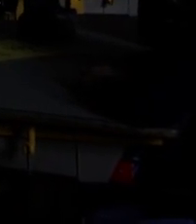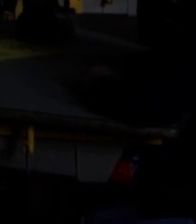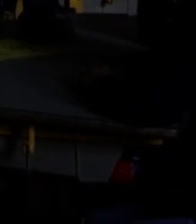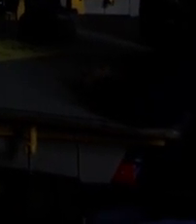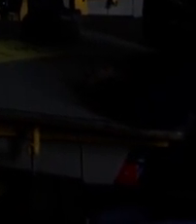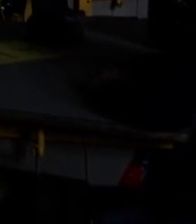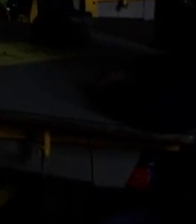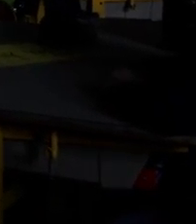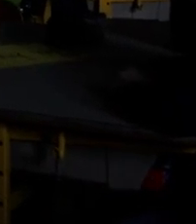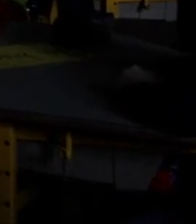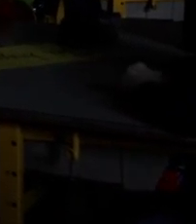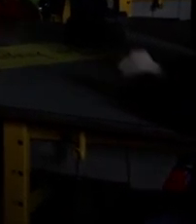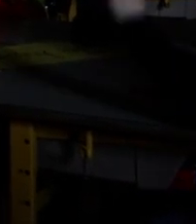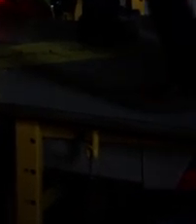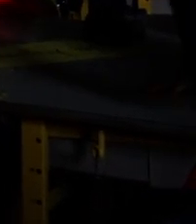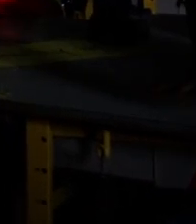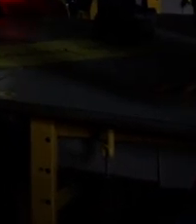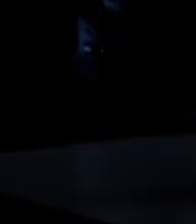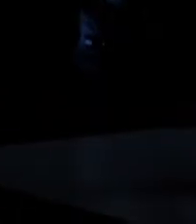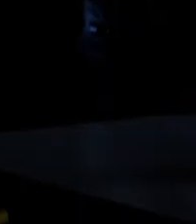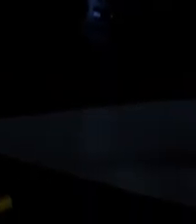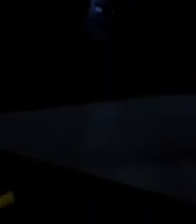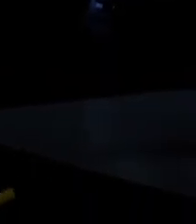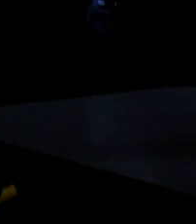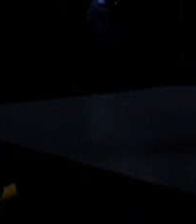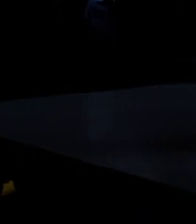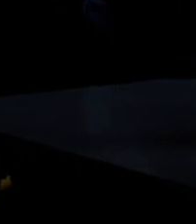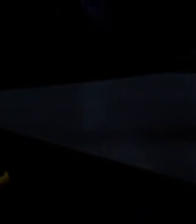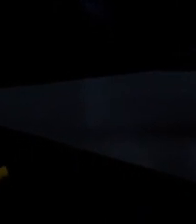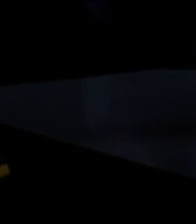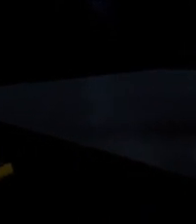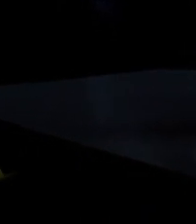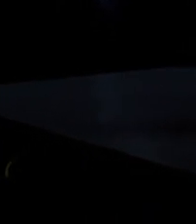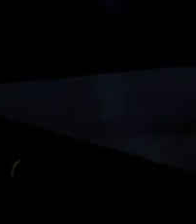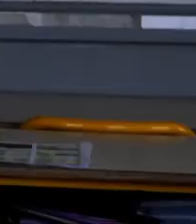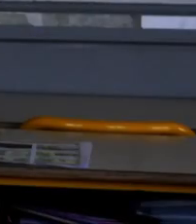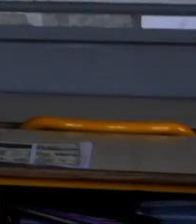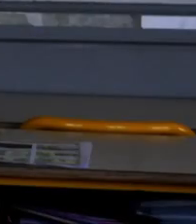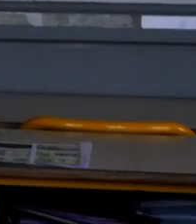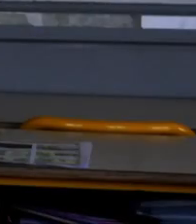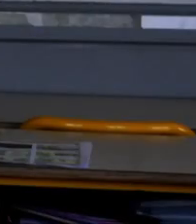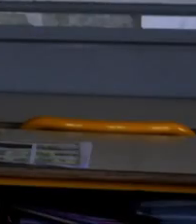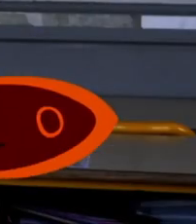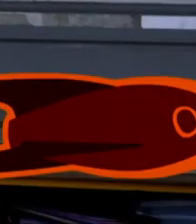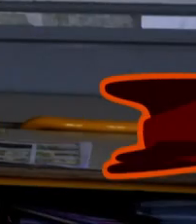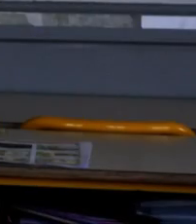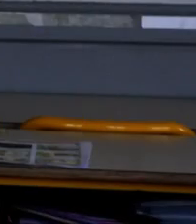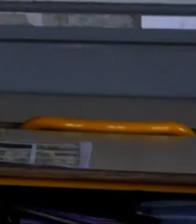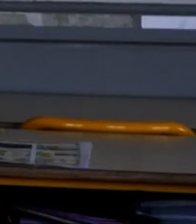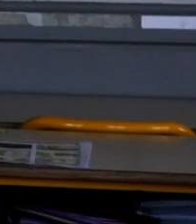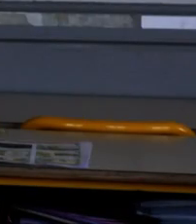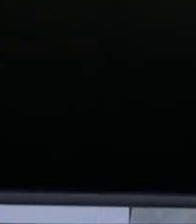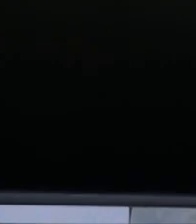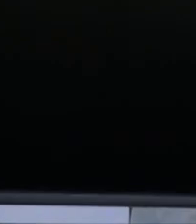dit ? Train. Qui dit sommeil dit ? Dormir. Dormir. Alors le programme est organisé sur